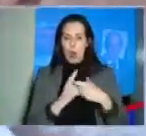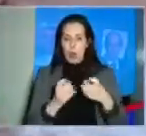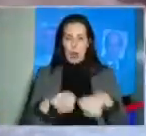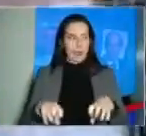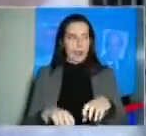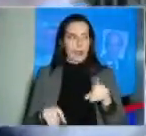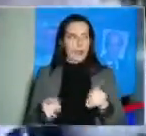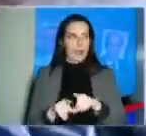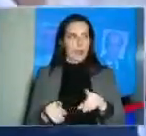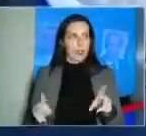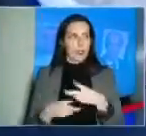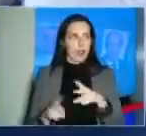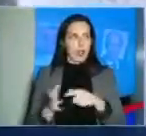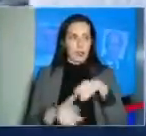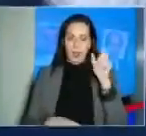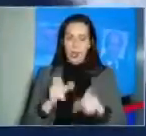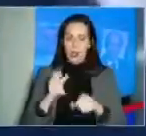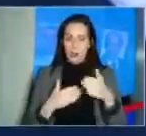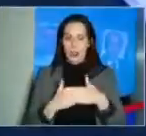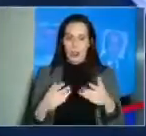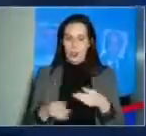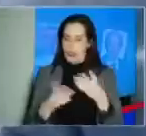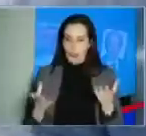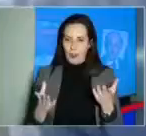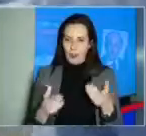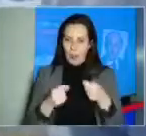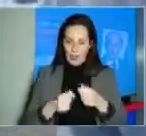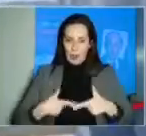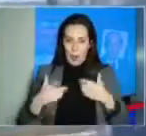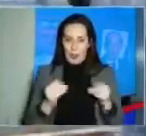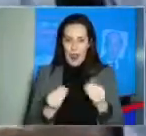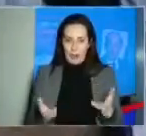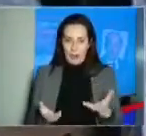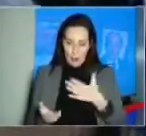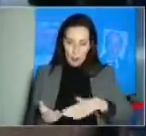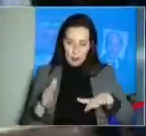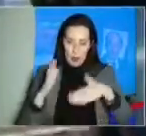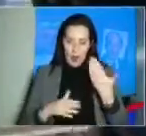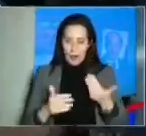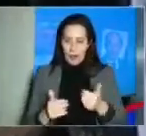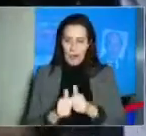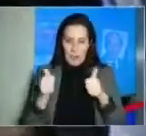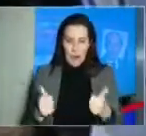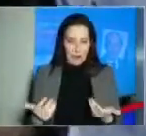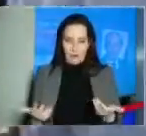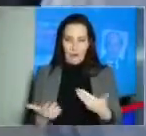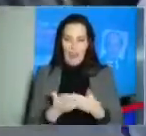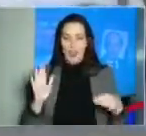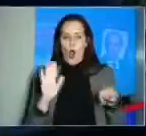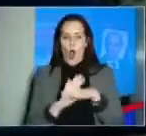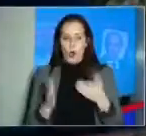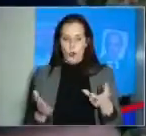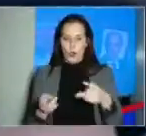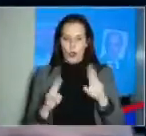אבל כמו שאי אפשר, אתה יודע, גם אנשים שמתחתנים, אז אי אפשר להכריח אותם לחיות ביחד, אם הם רוצים לאחר מכן להיפרד. אין חוק ואין